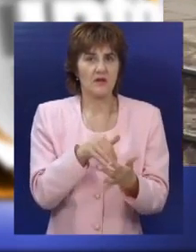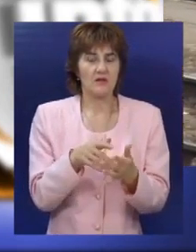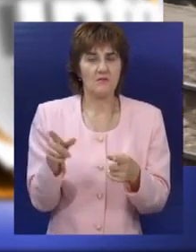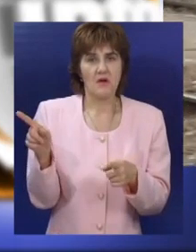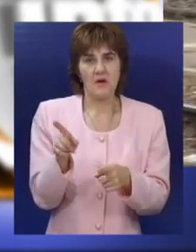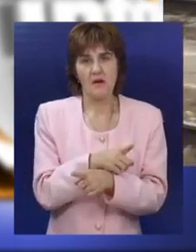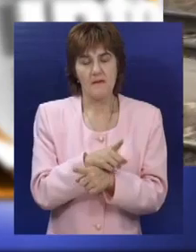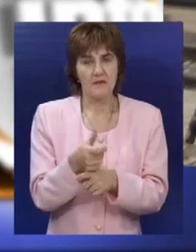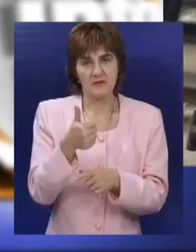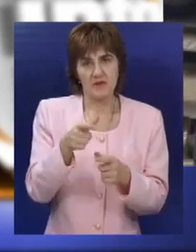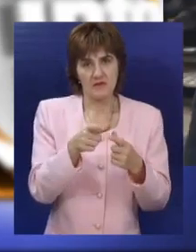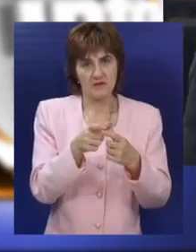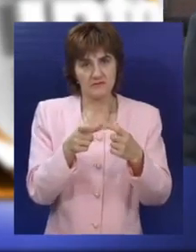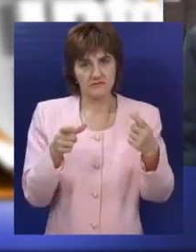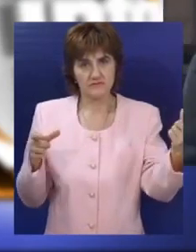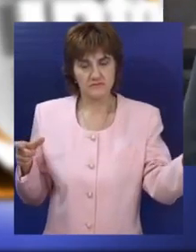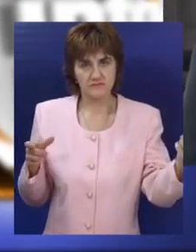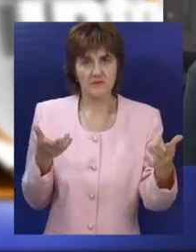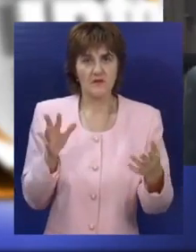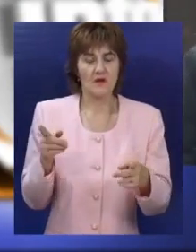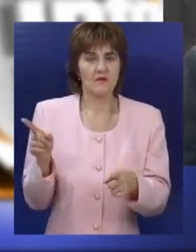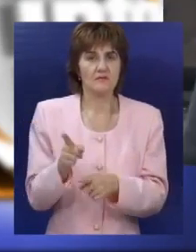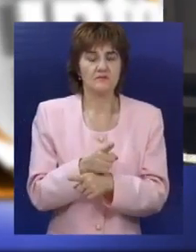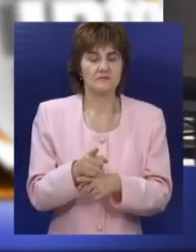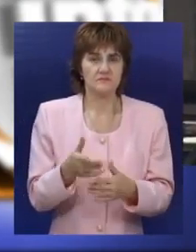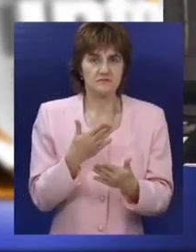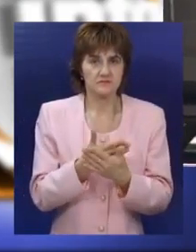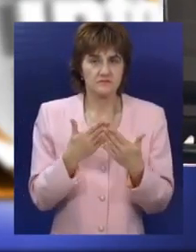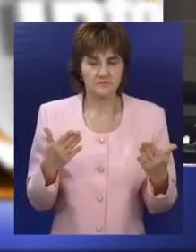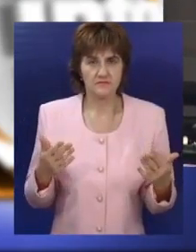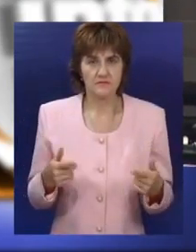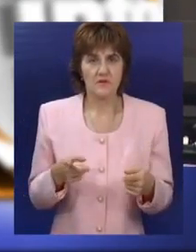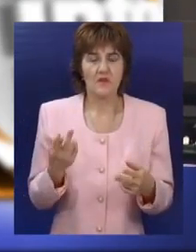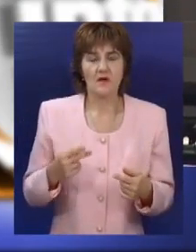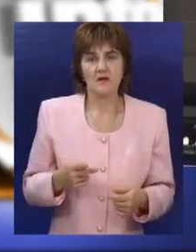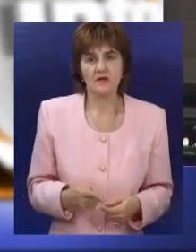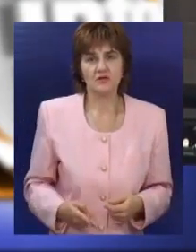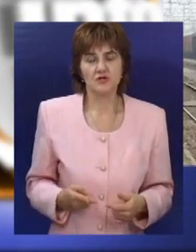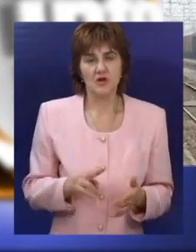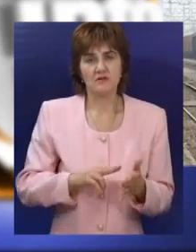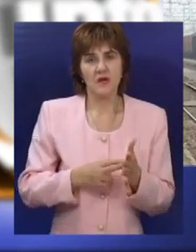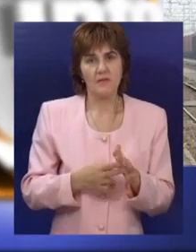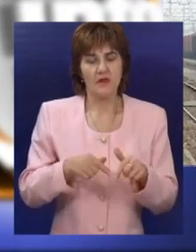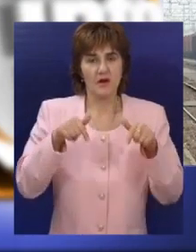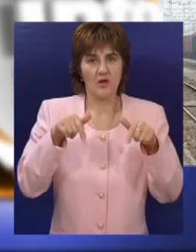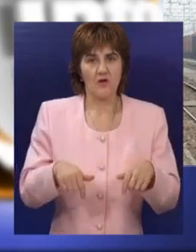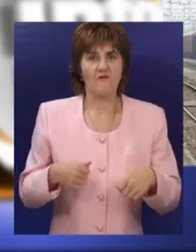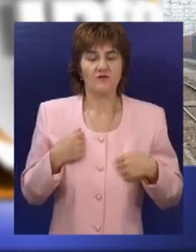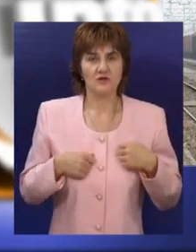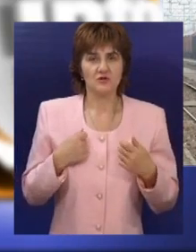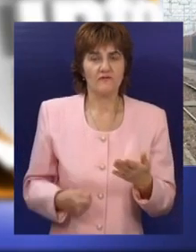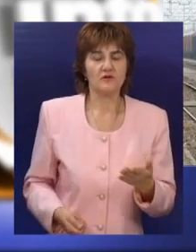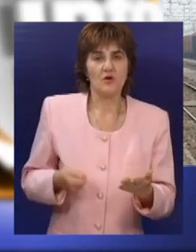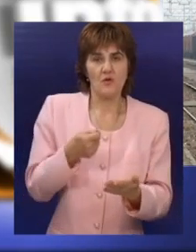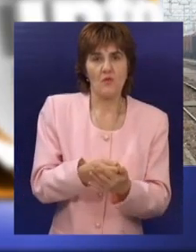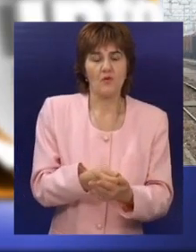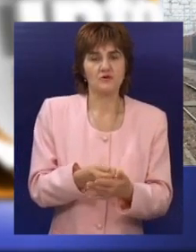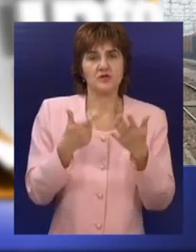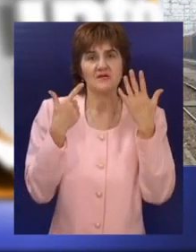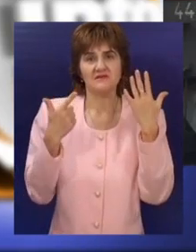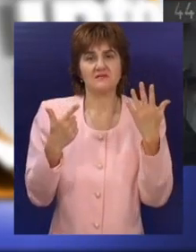i sanacija jednog koloseka do Subotice na koridoru 10. Pored toga, železnice planiraju da u Subotici ulože